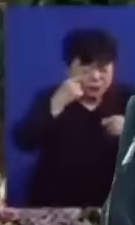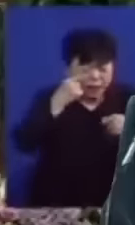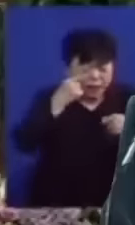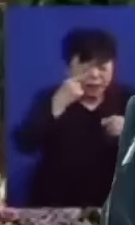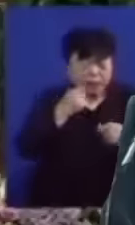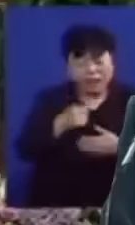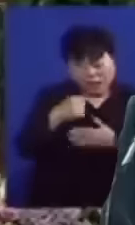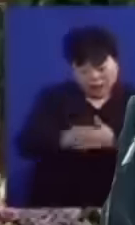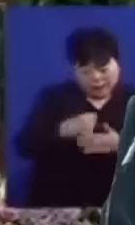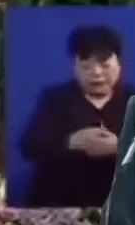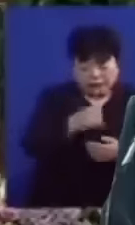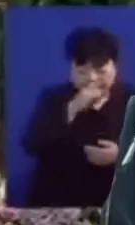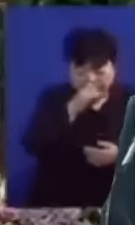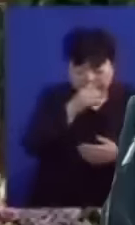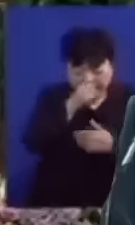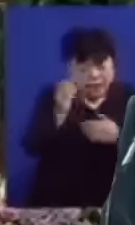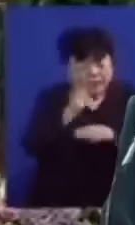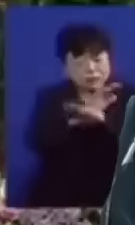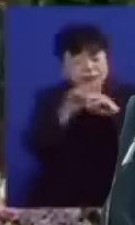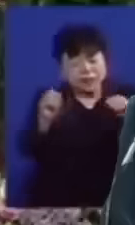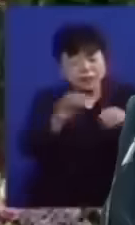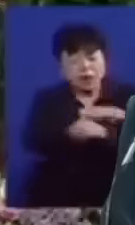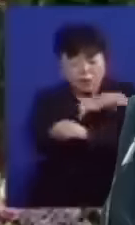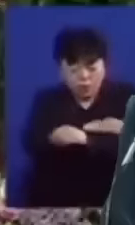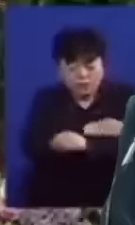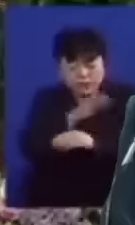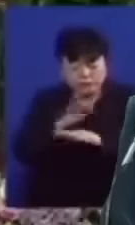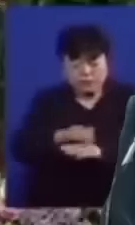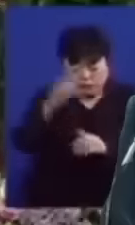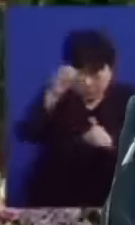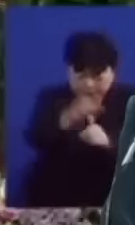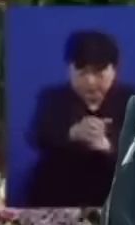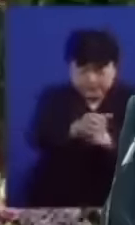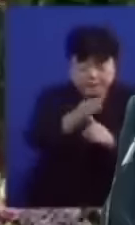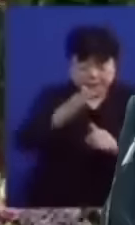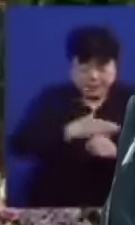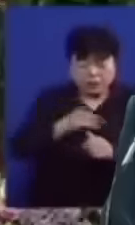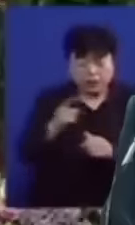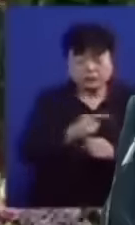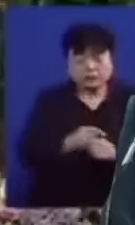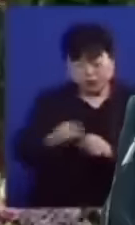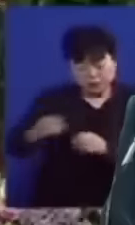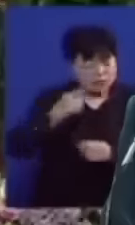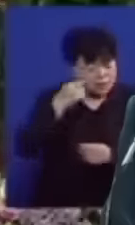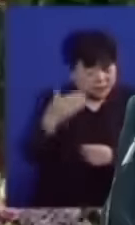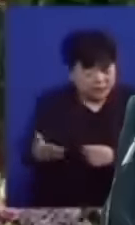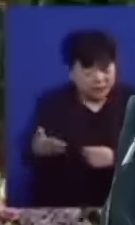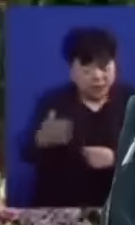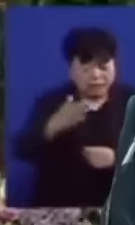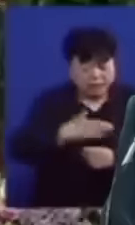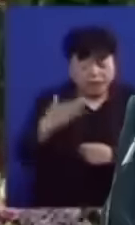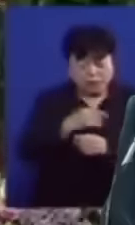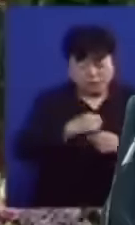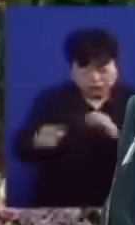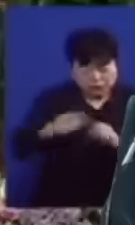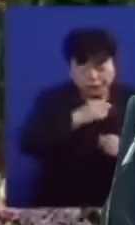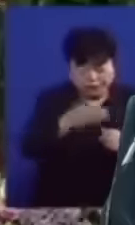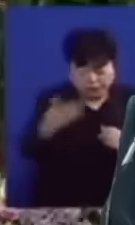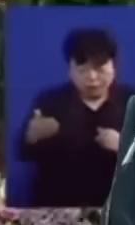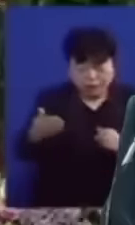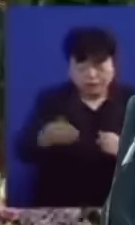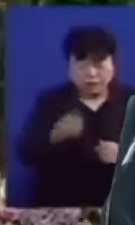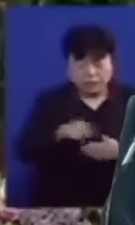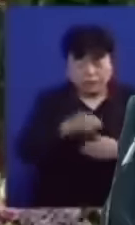내가 한탄하도다. 하늘과 땅의 권세를 내 손에 쥐었으니 내가 어찌 너를 버리랴? 내 몸을 찢고 피를 흘려